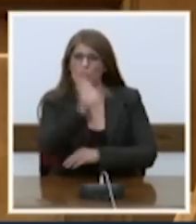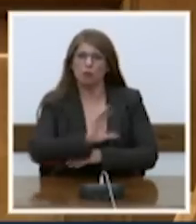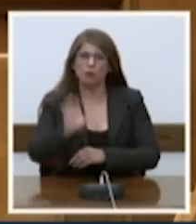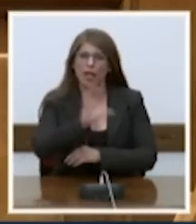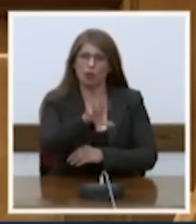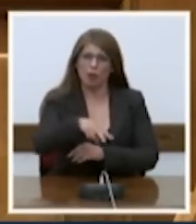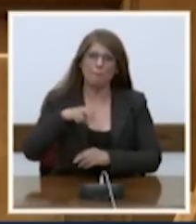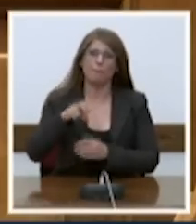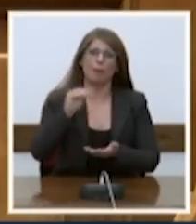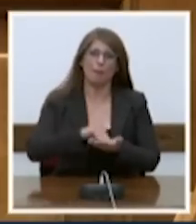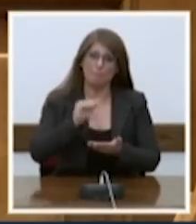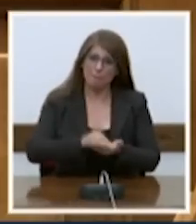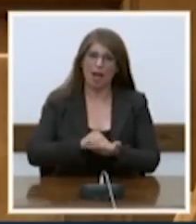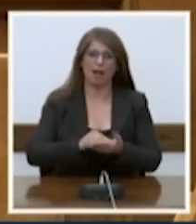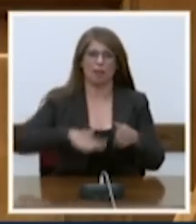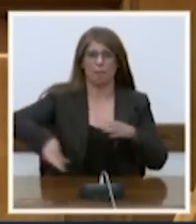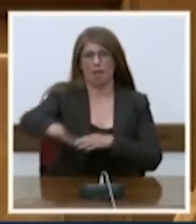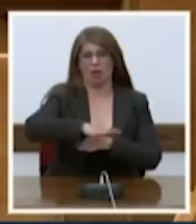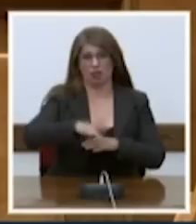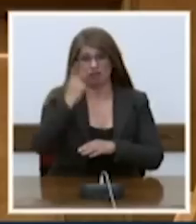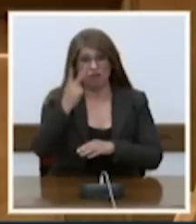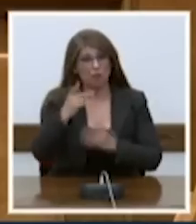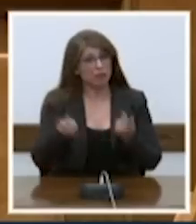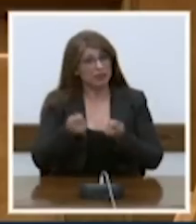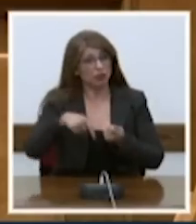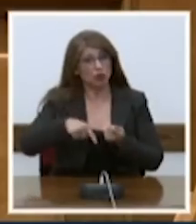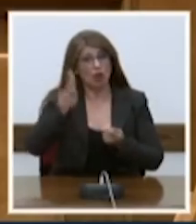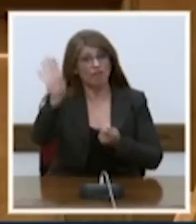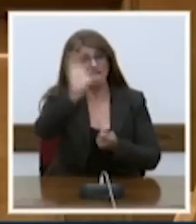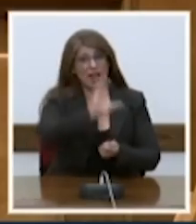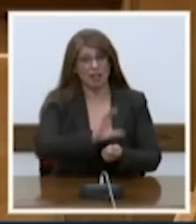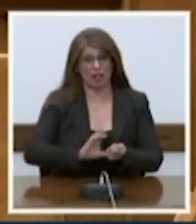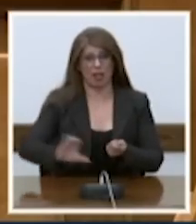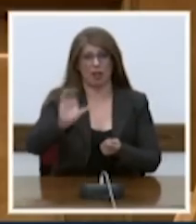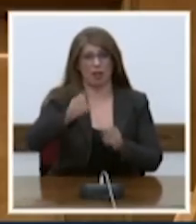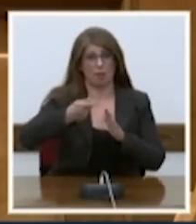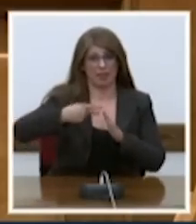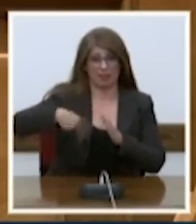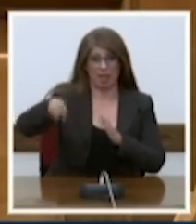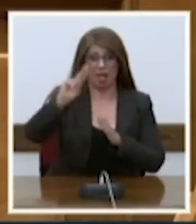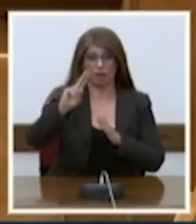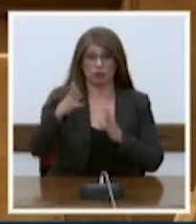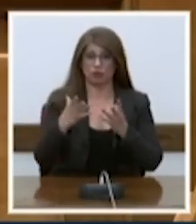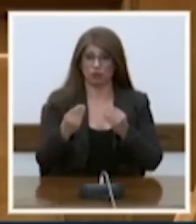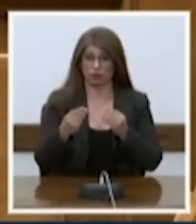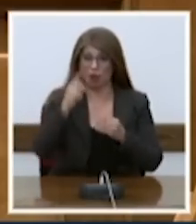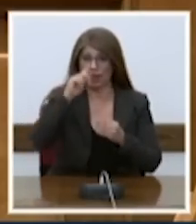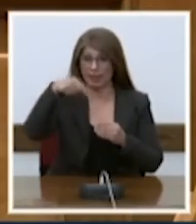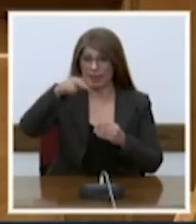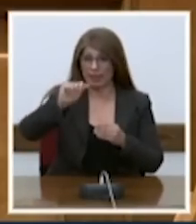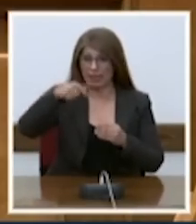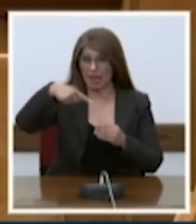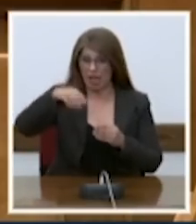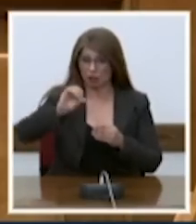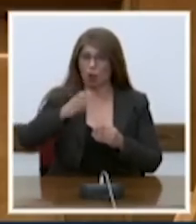Γιατί βλέπουμε τι γίνεται τώρα στα Βαλκάνια. Με την αύξηση της έντασης στο Νατοϊκό Προτεκτοράτο